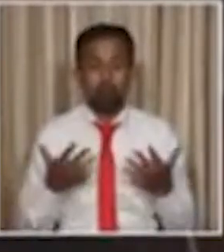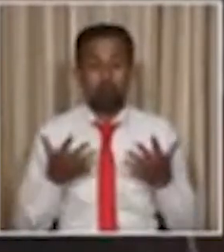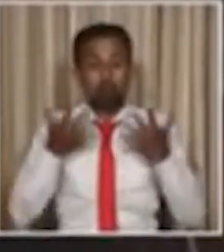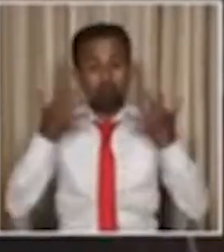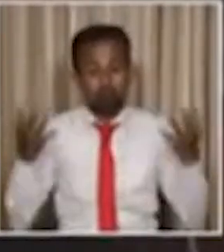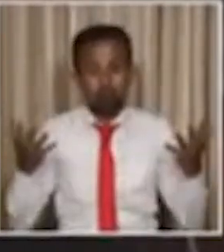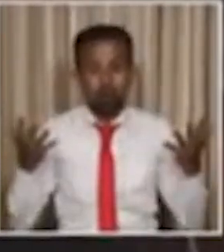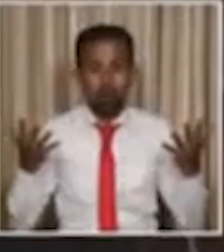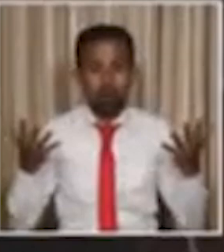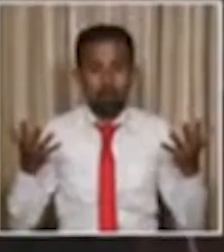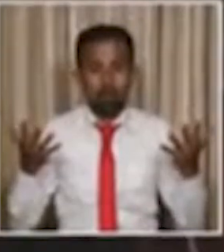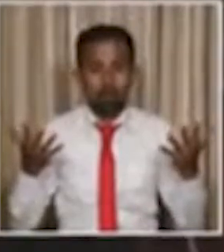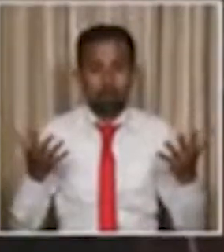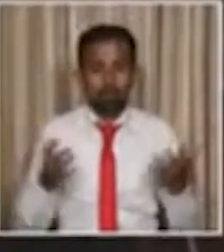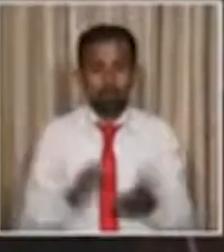විශාල